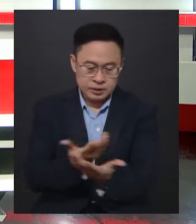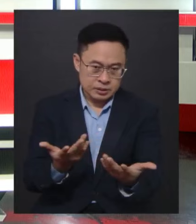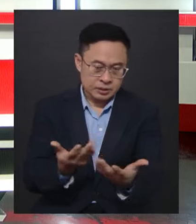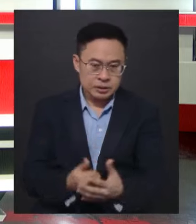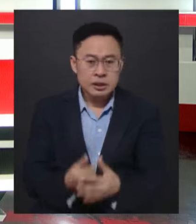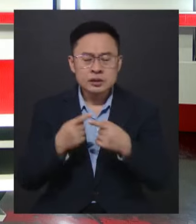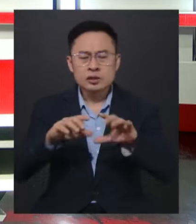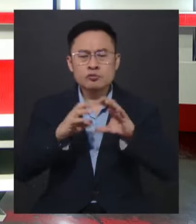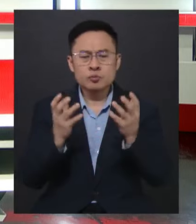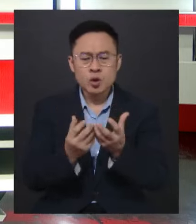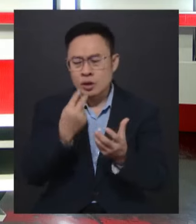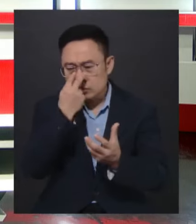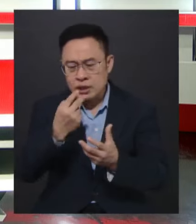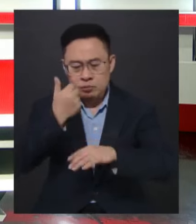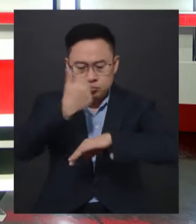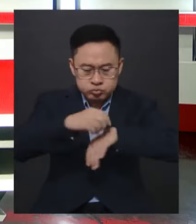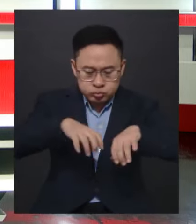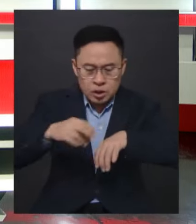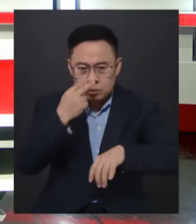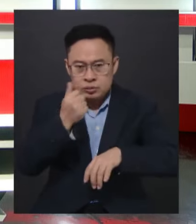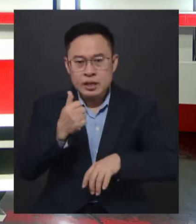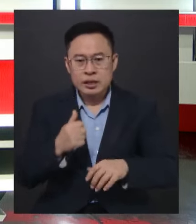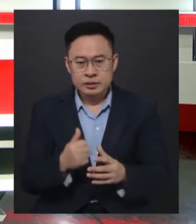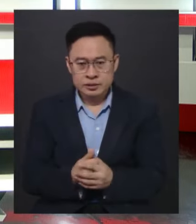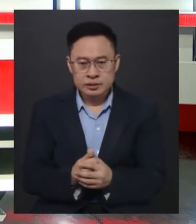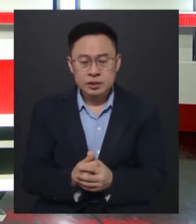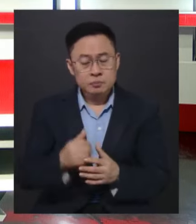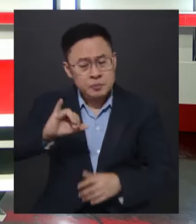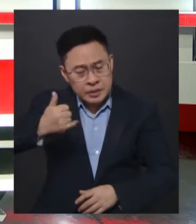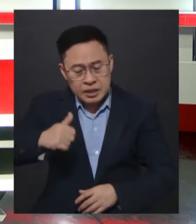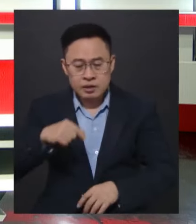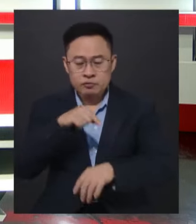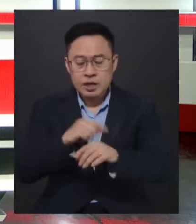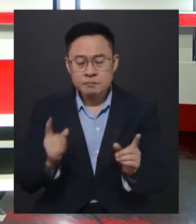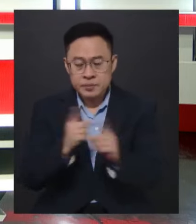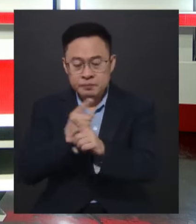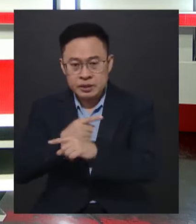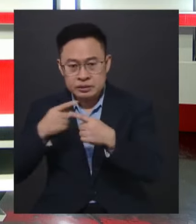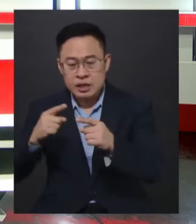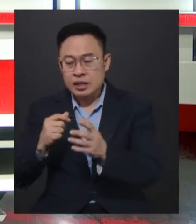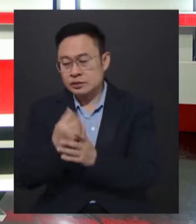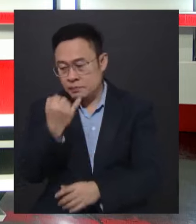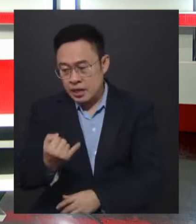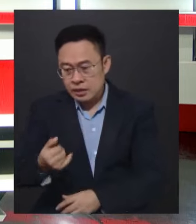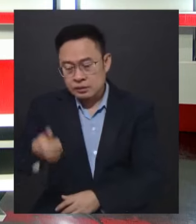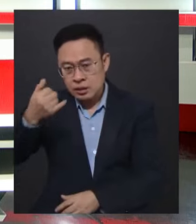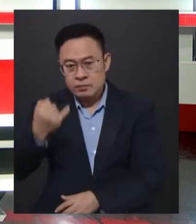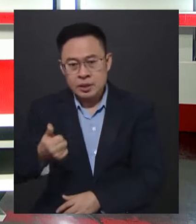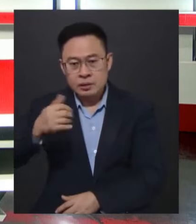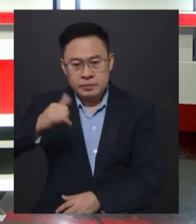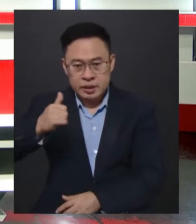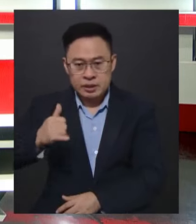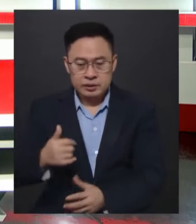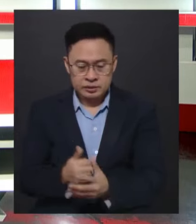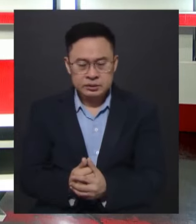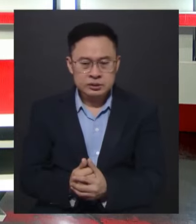อย่างนี้นะครับคือบางทีพอผลมันจบไปแล้วเนี่ยต่อให้เปลี่ยนผลอาจจะไม่ได้เปลี่ยนก็ได้หรืออาจจะแพ้ไปเลยก็ได้มันเป็นไปได้หมดซึ่งมอง